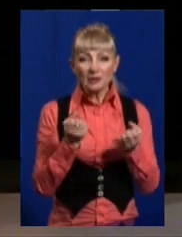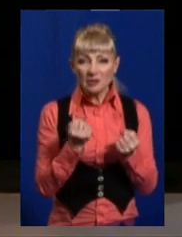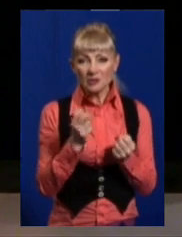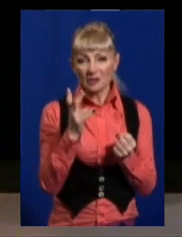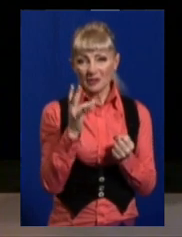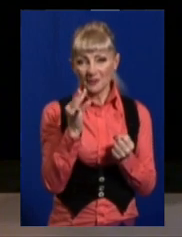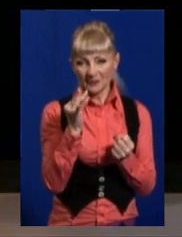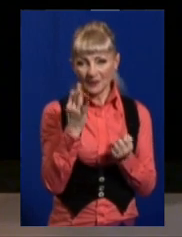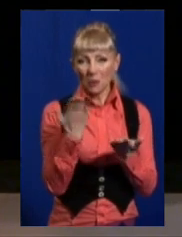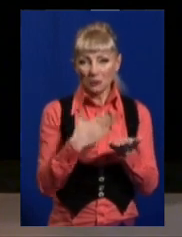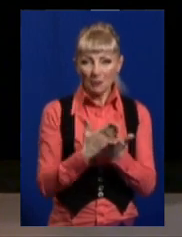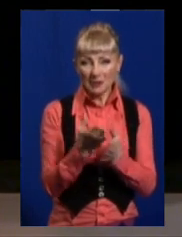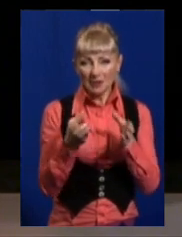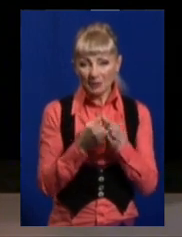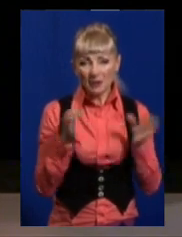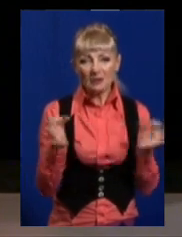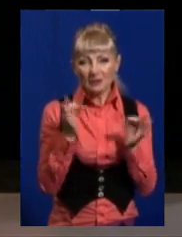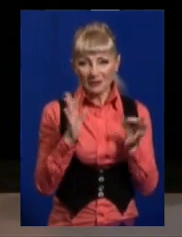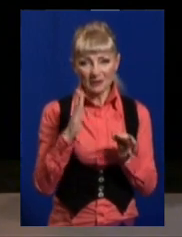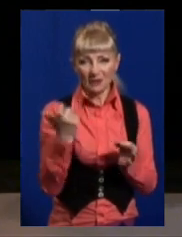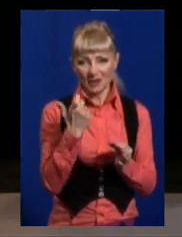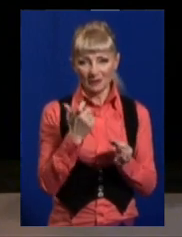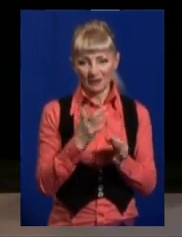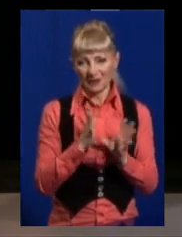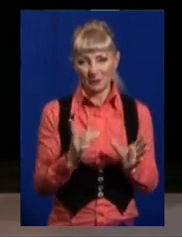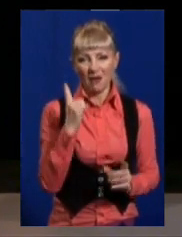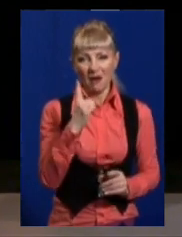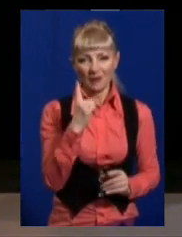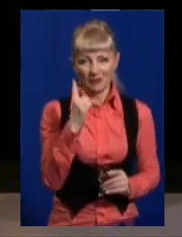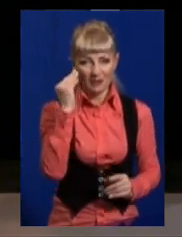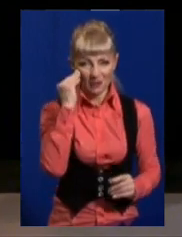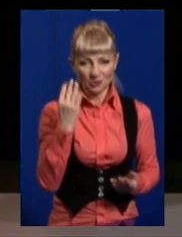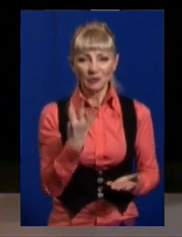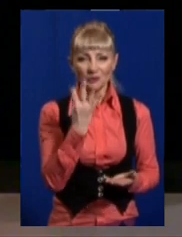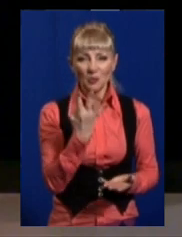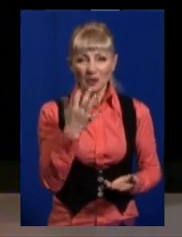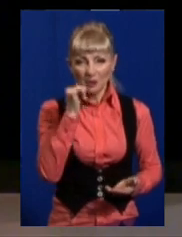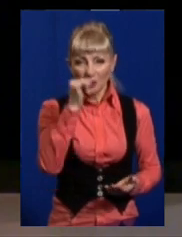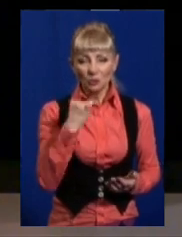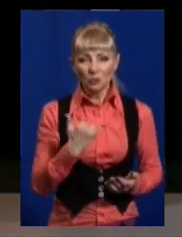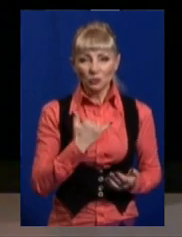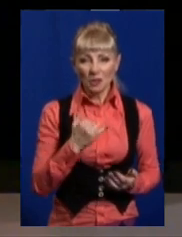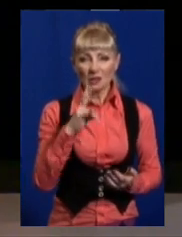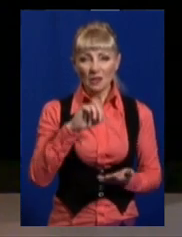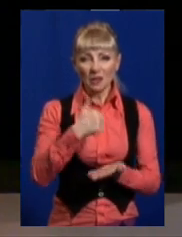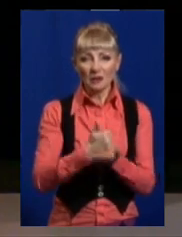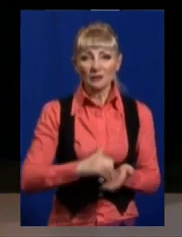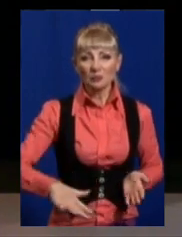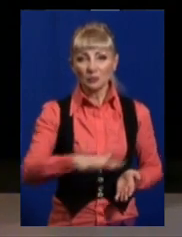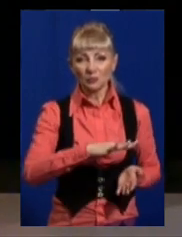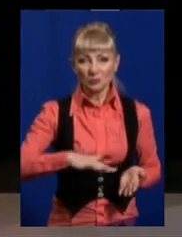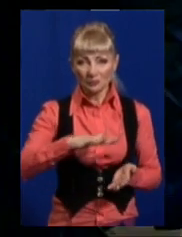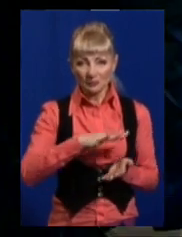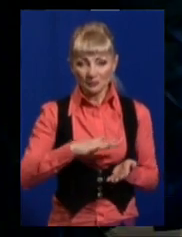вона ніколи не була у Харкові однозначно. Нагадаю, що в 2004-2005 році у нас навіть на головному майдані міста стояли